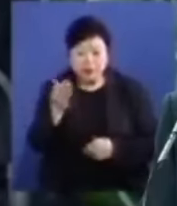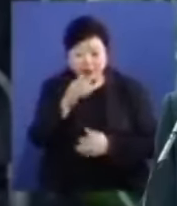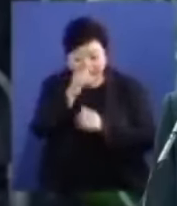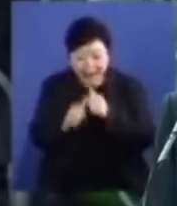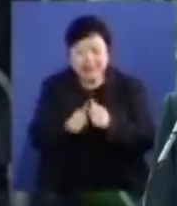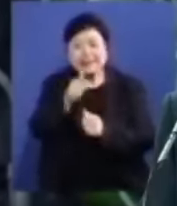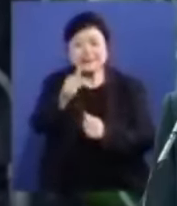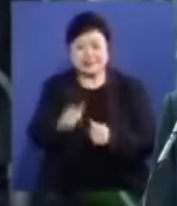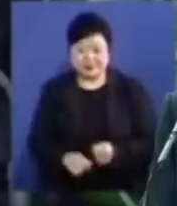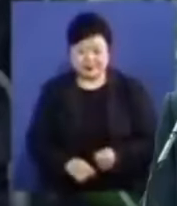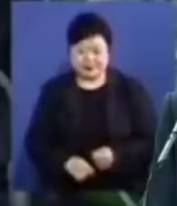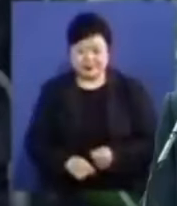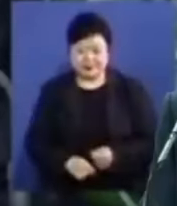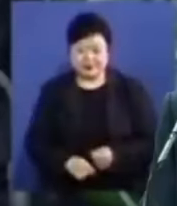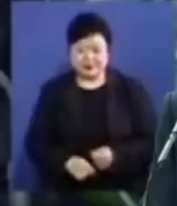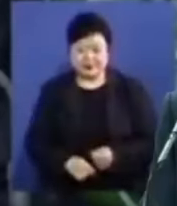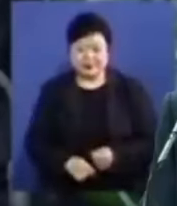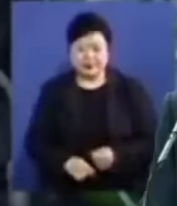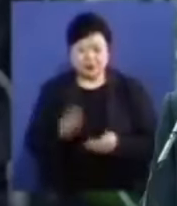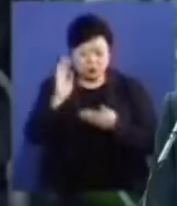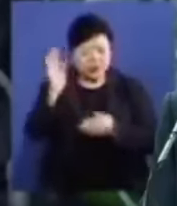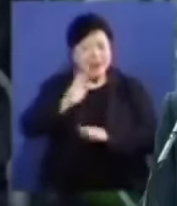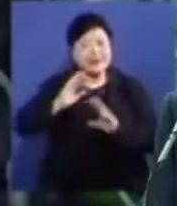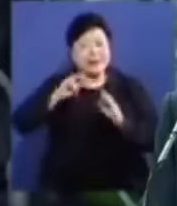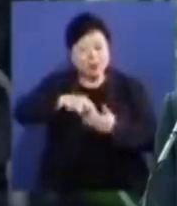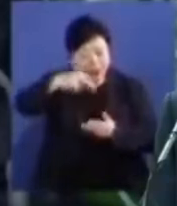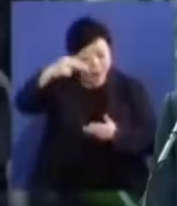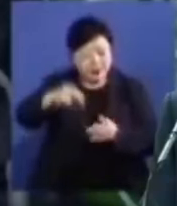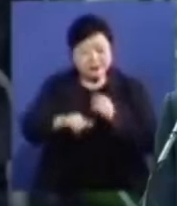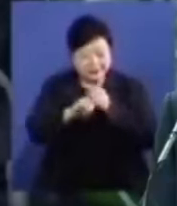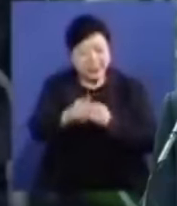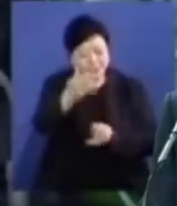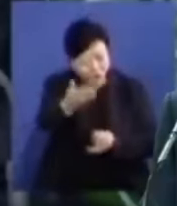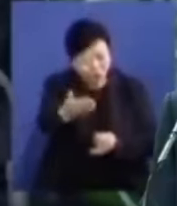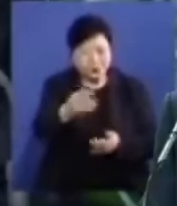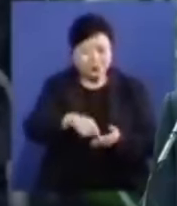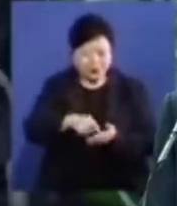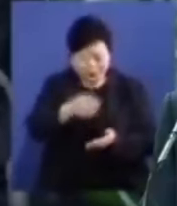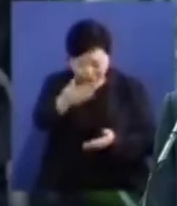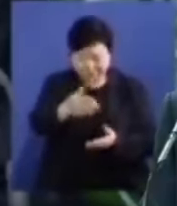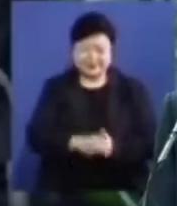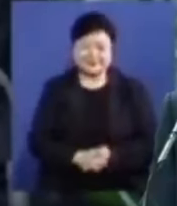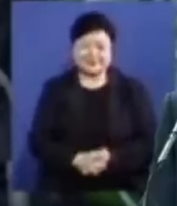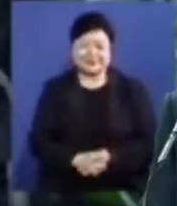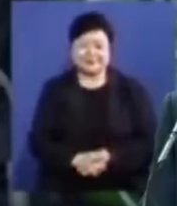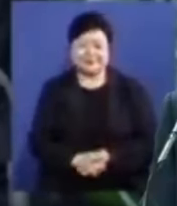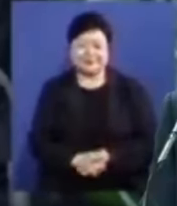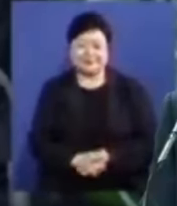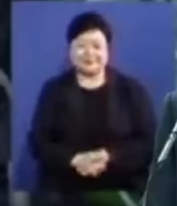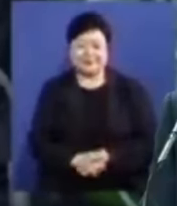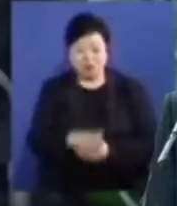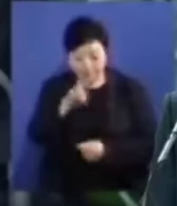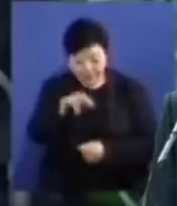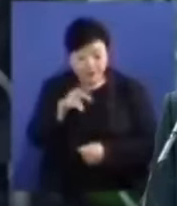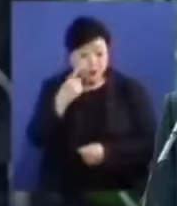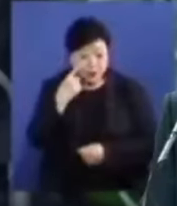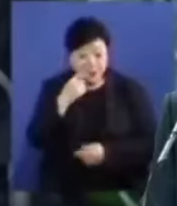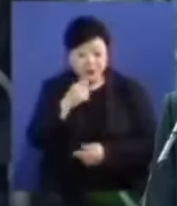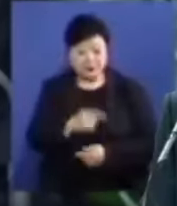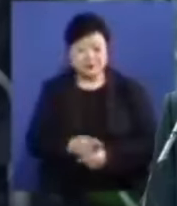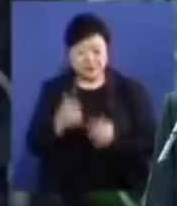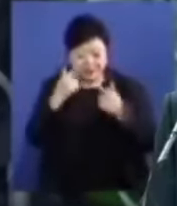하늘에 대한 보상이 많이 있을 것입니다. 오늘 읽은 성경 말씀에 보면 우리가